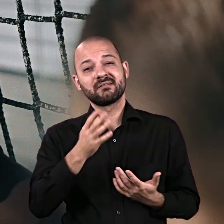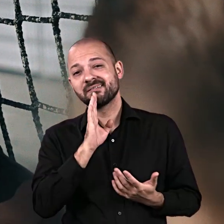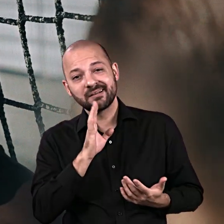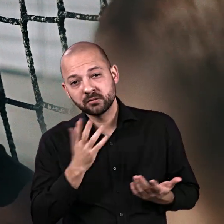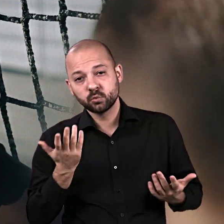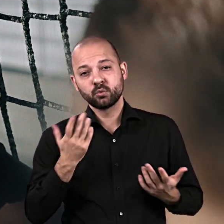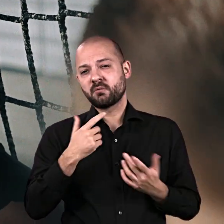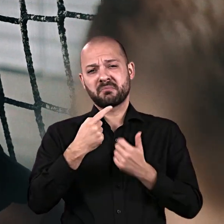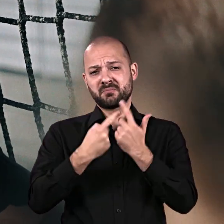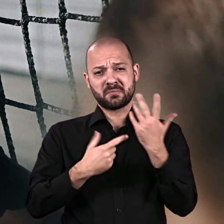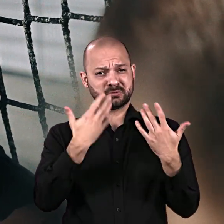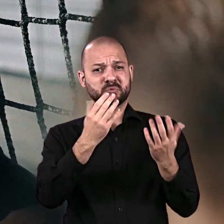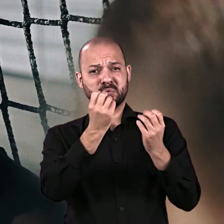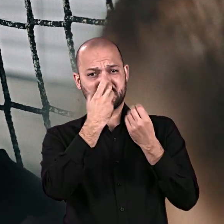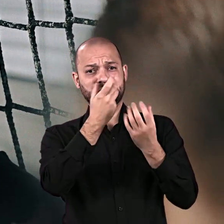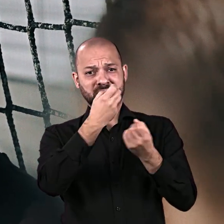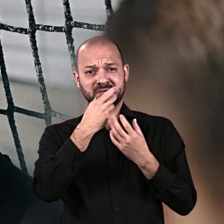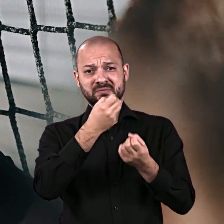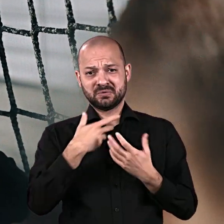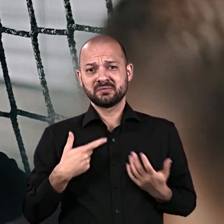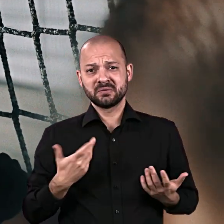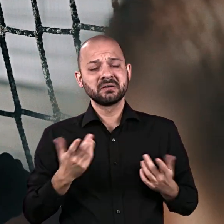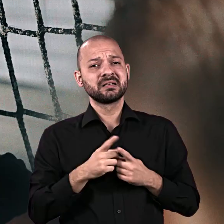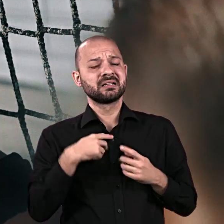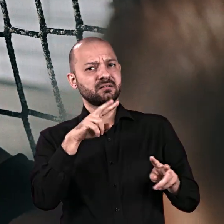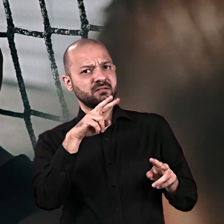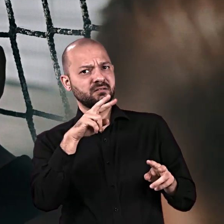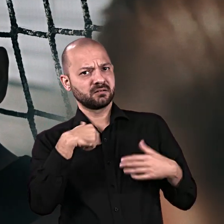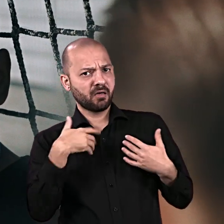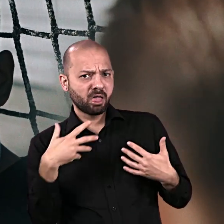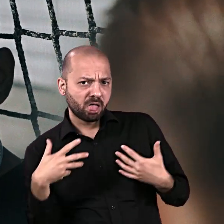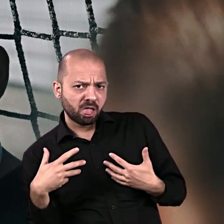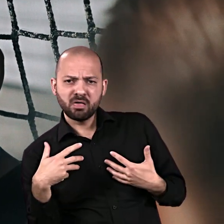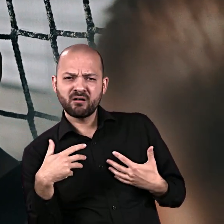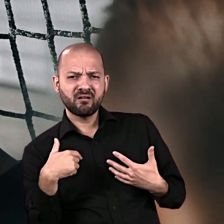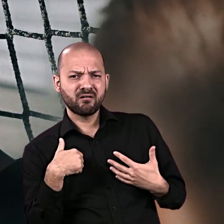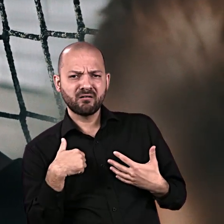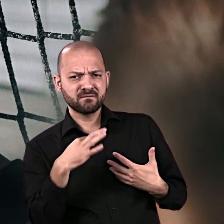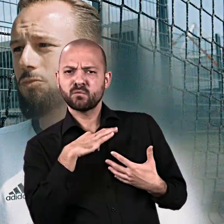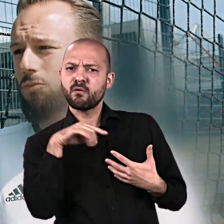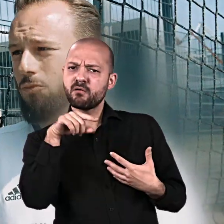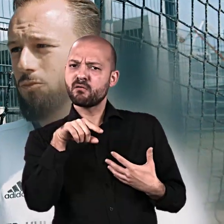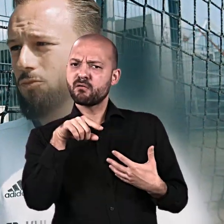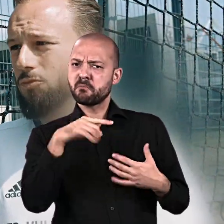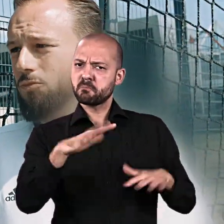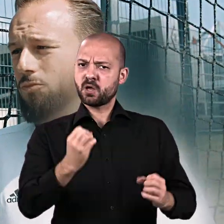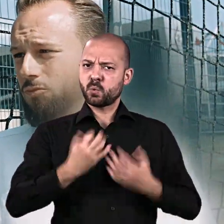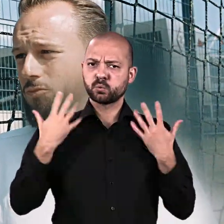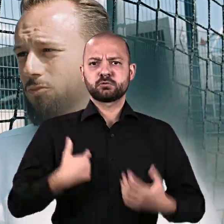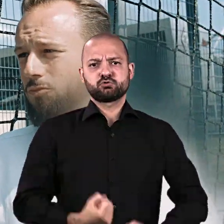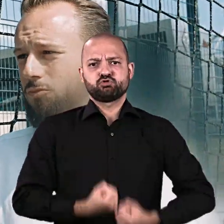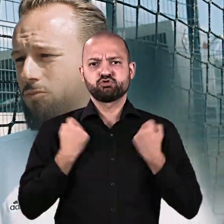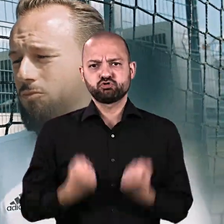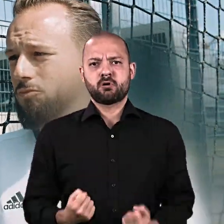ich bin zu klein, bin nicht gut genug und alles. Und das habe ich aber nicht genommen als so eine